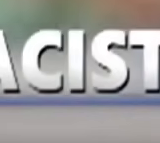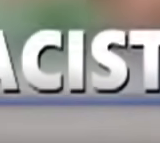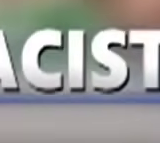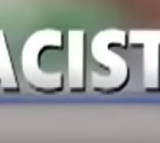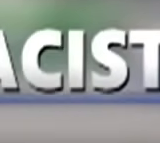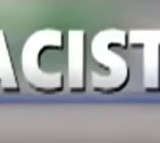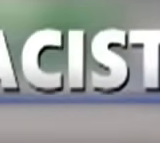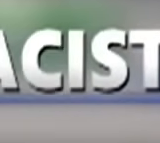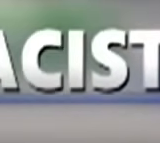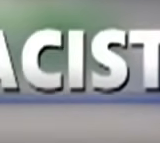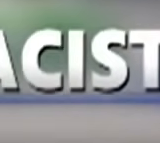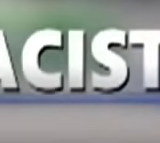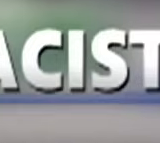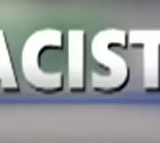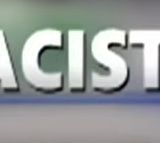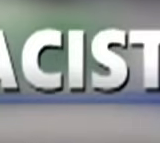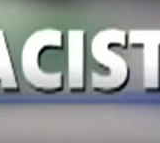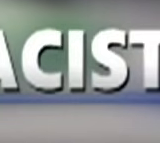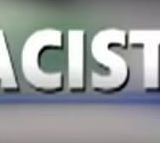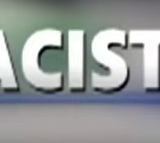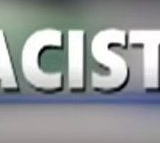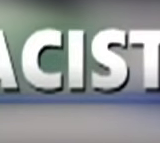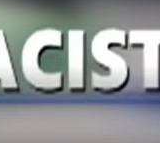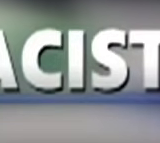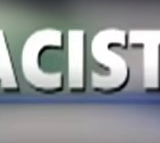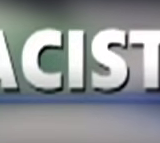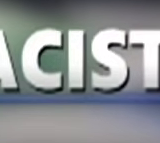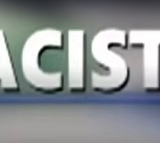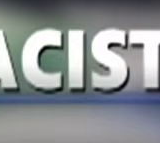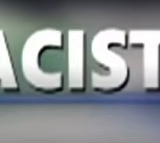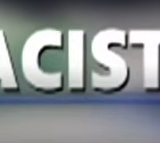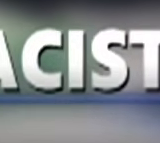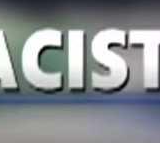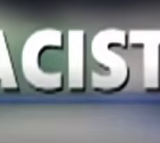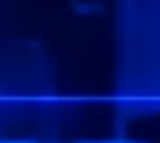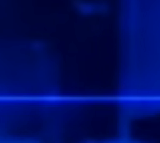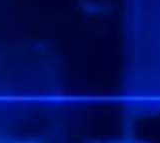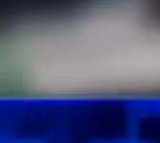reseta, vinidyohan at nakipagtalo sa isang pharmacist sa Cebu.